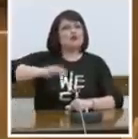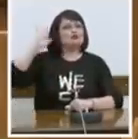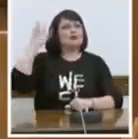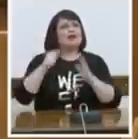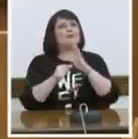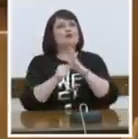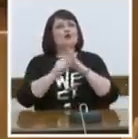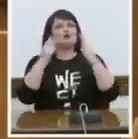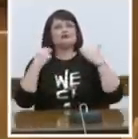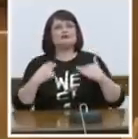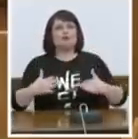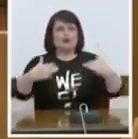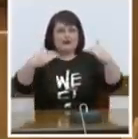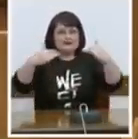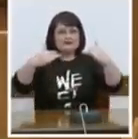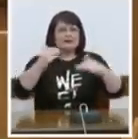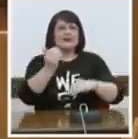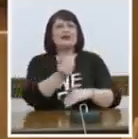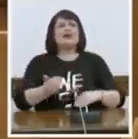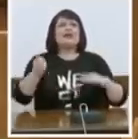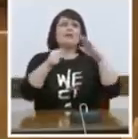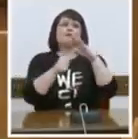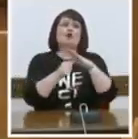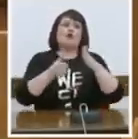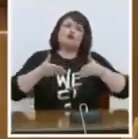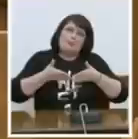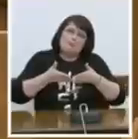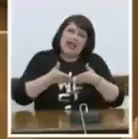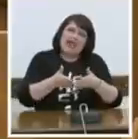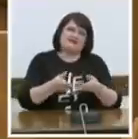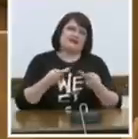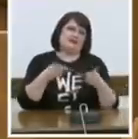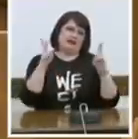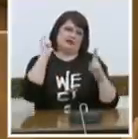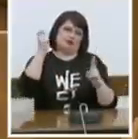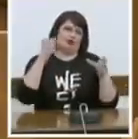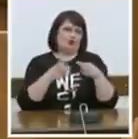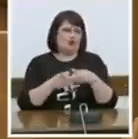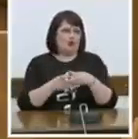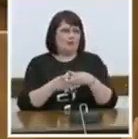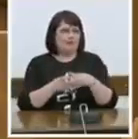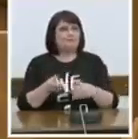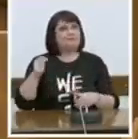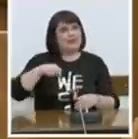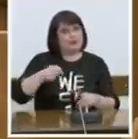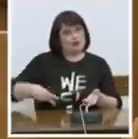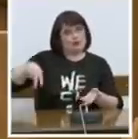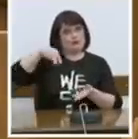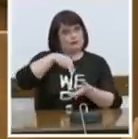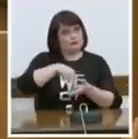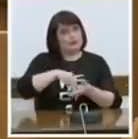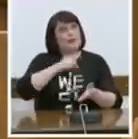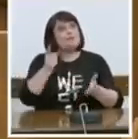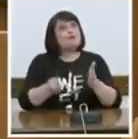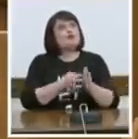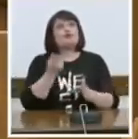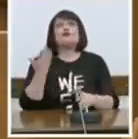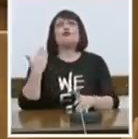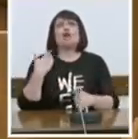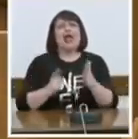Βουλής και επικεφαλής της Πλεύσης Ελευθερίας. Σε αυτό το βήμα πρωτοανέβηκα πριν από